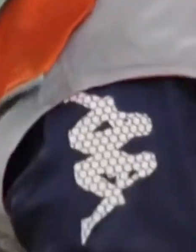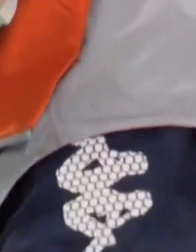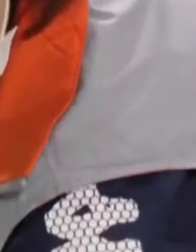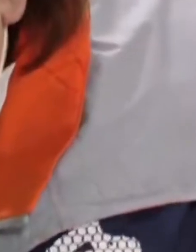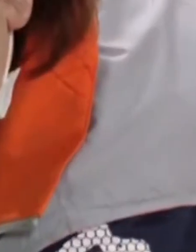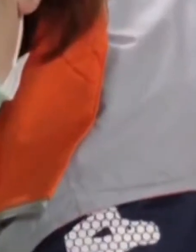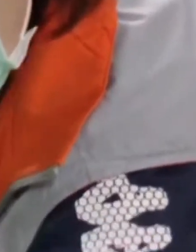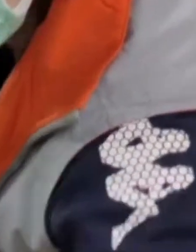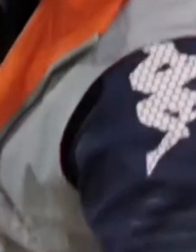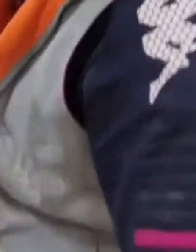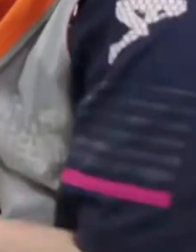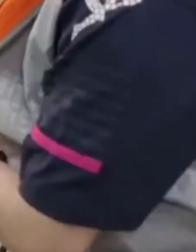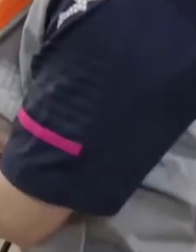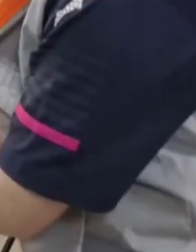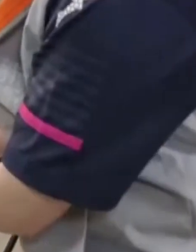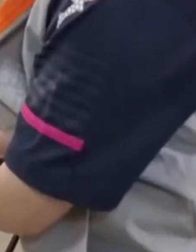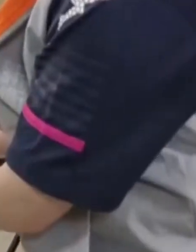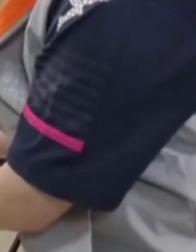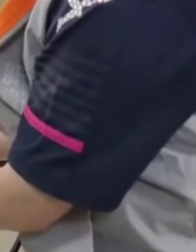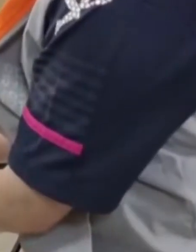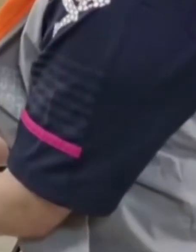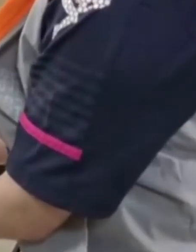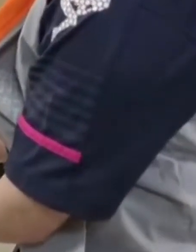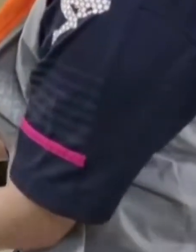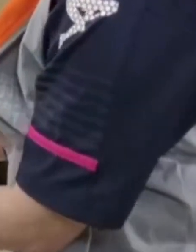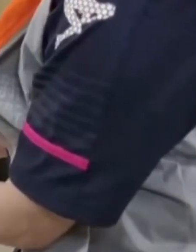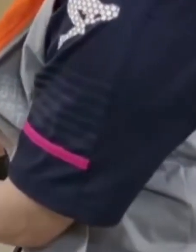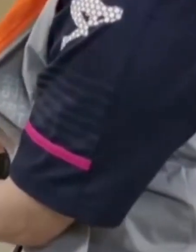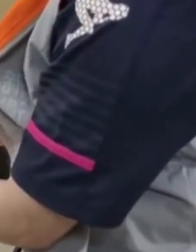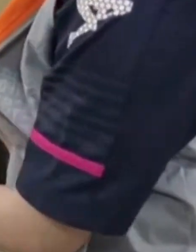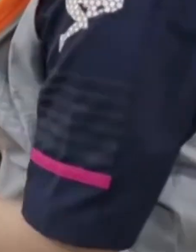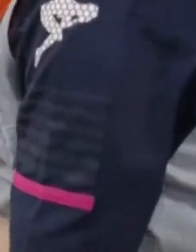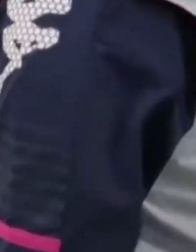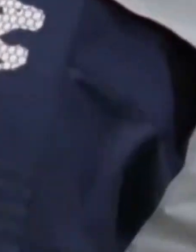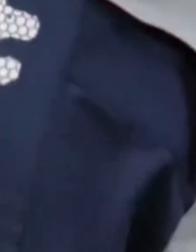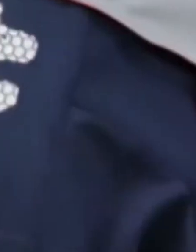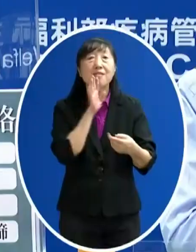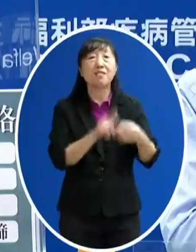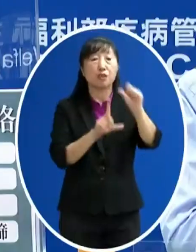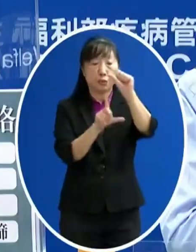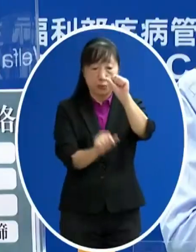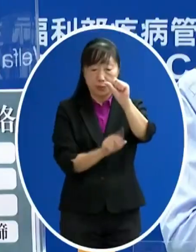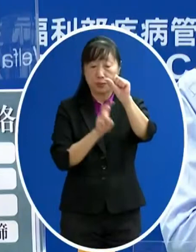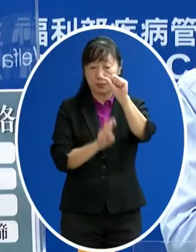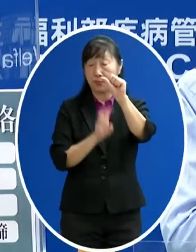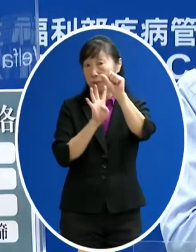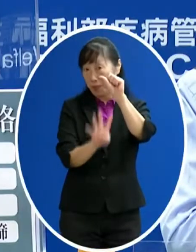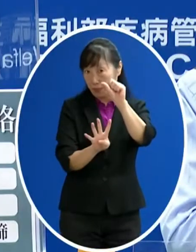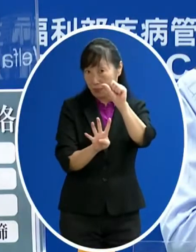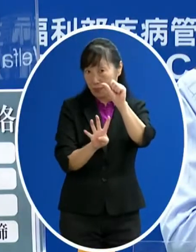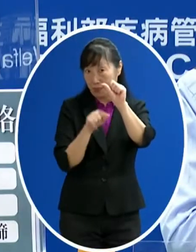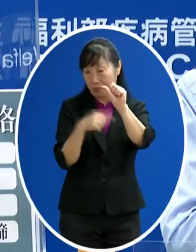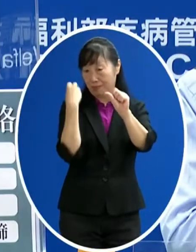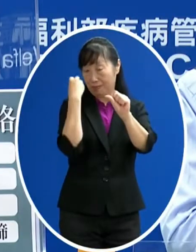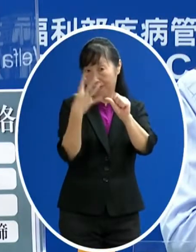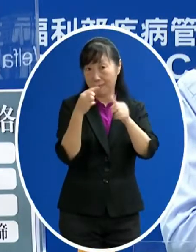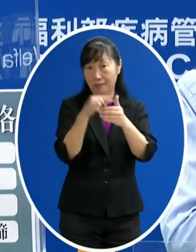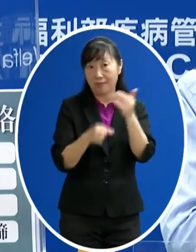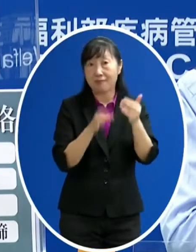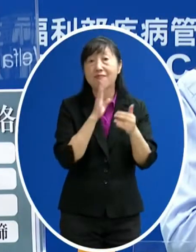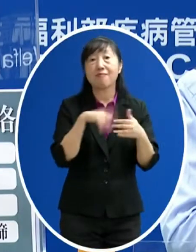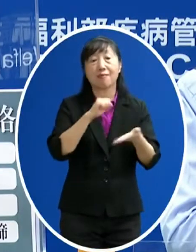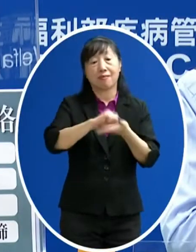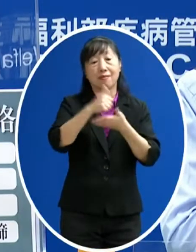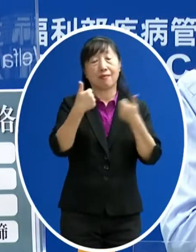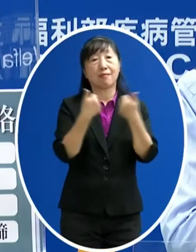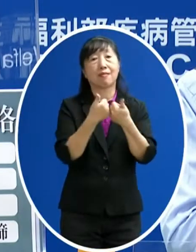效期是到8月了，所以事实上没有这个情况。比较新的文件，我们在5月24号，其实我们在记者